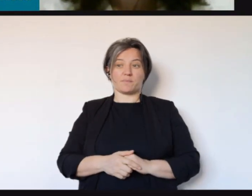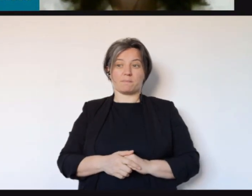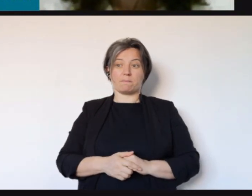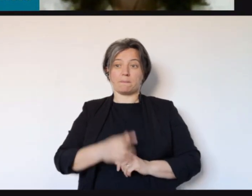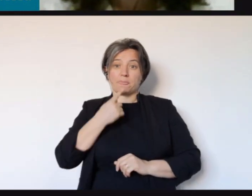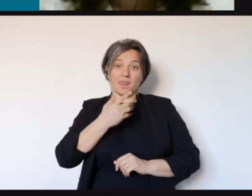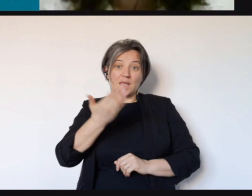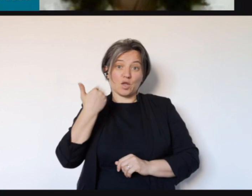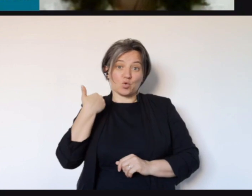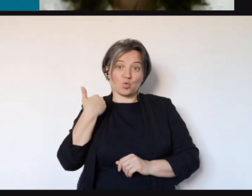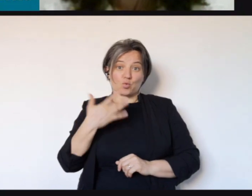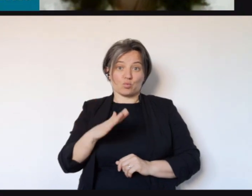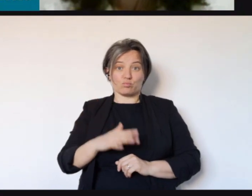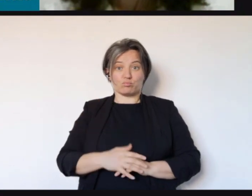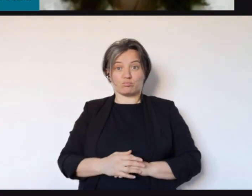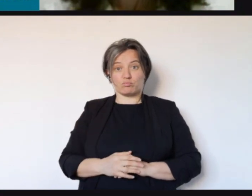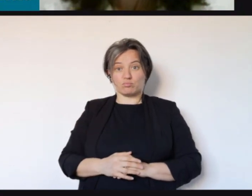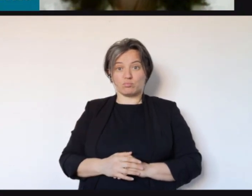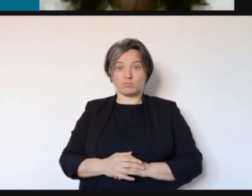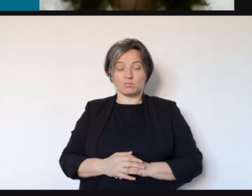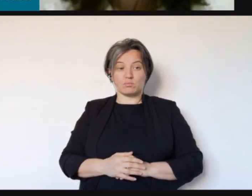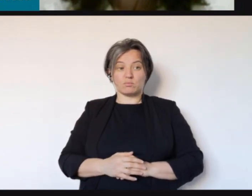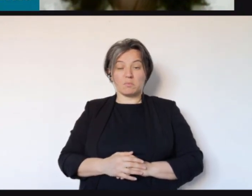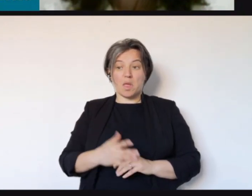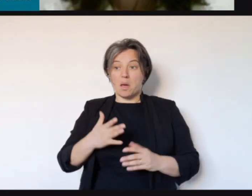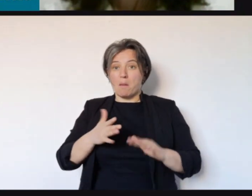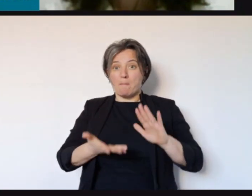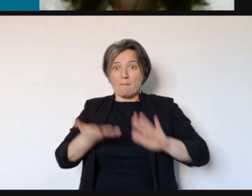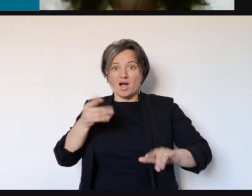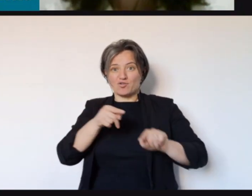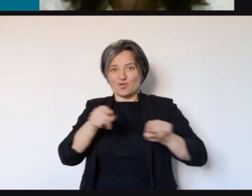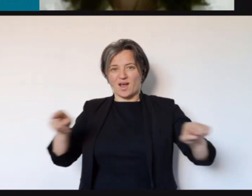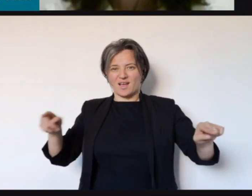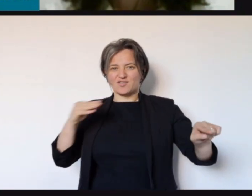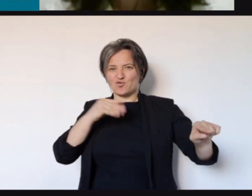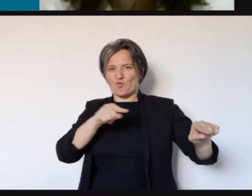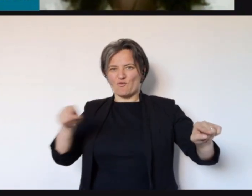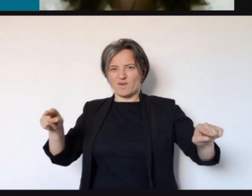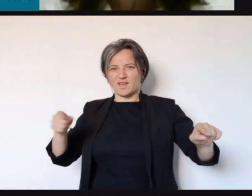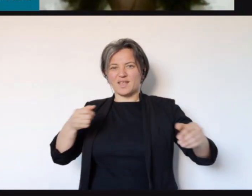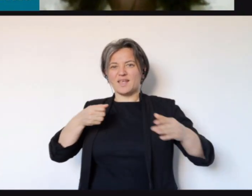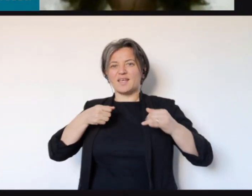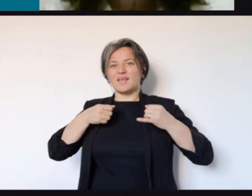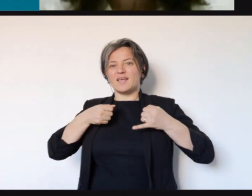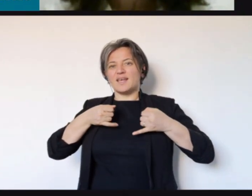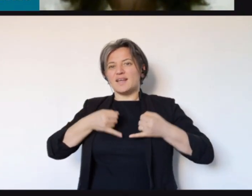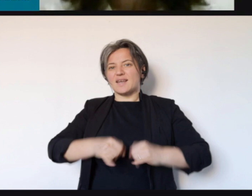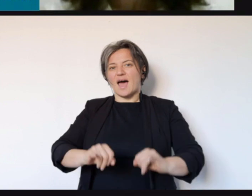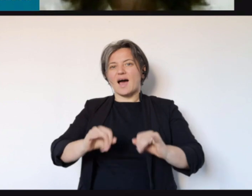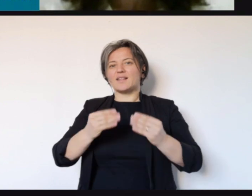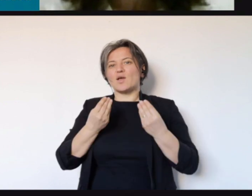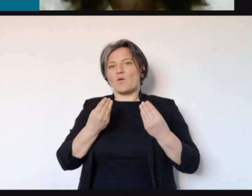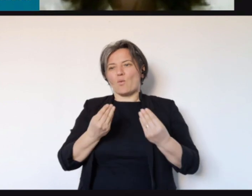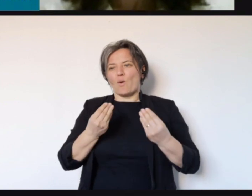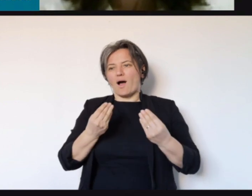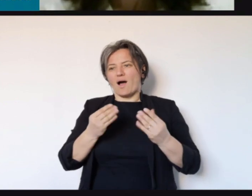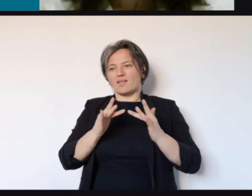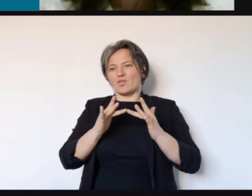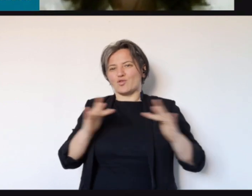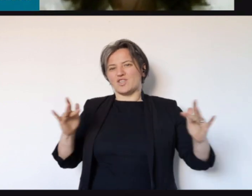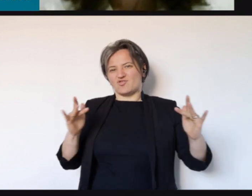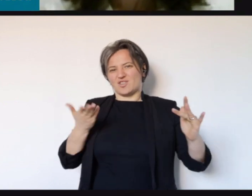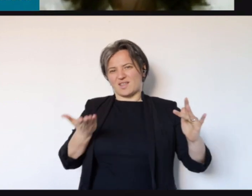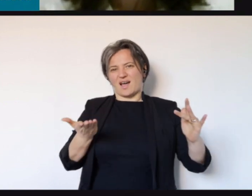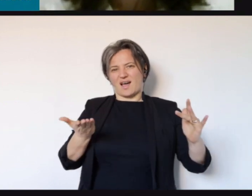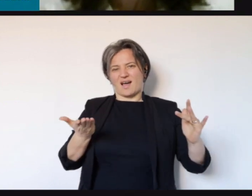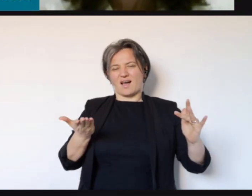mondo digitale, abbiamo detto che sono nativi, anche la maggioranza di voi sono nativi digitali, e quindi dato che